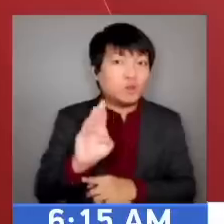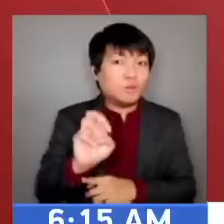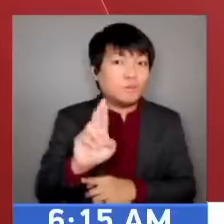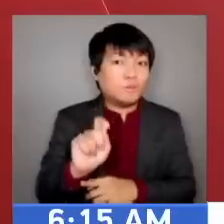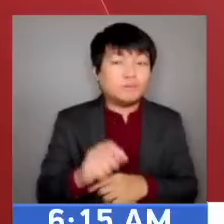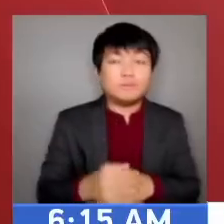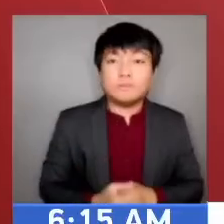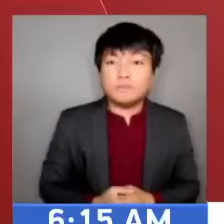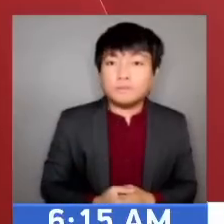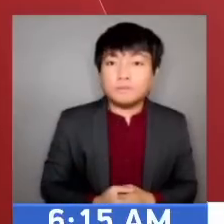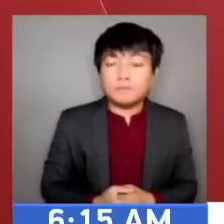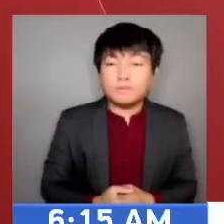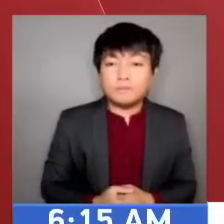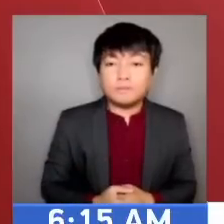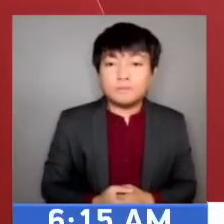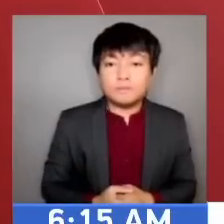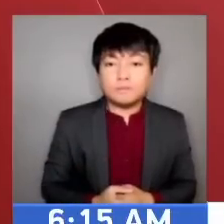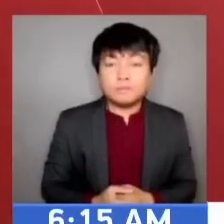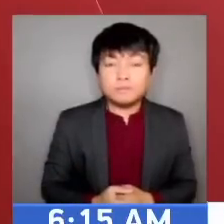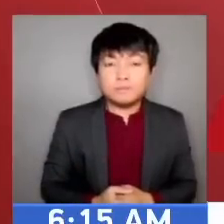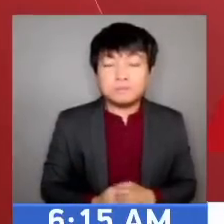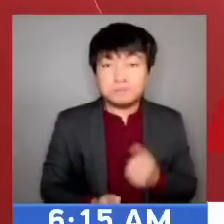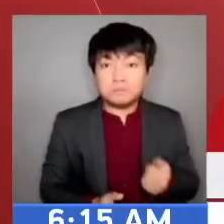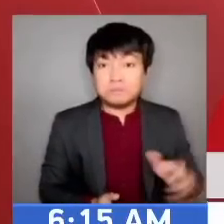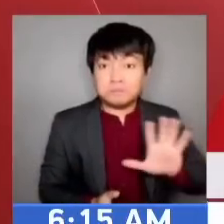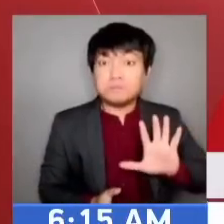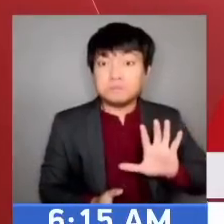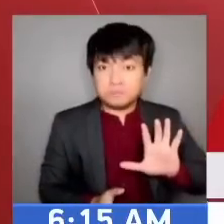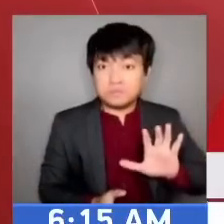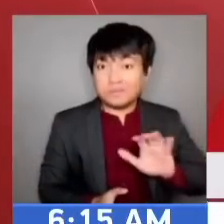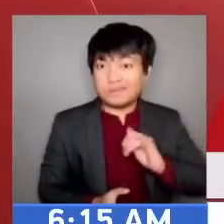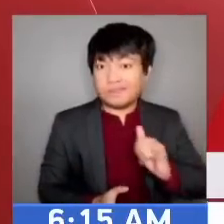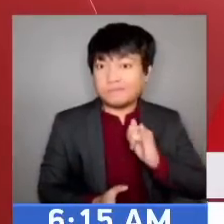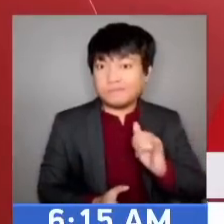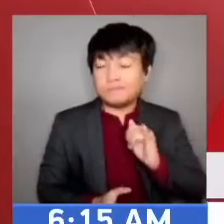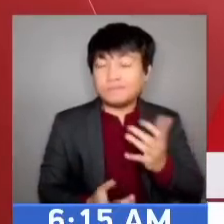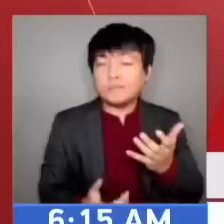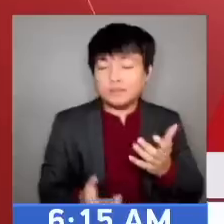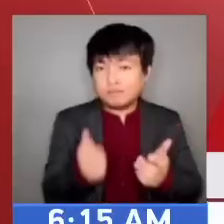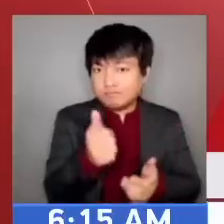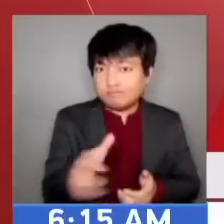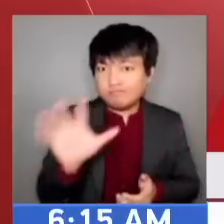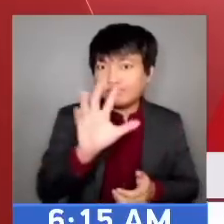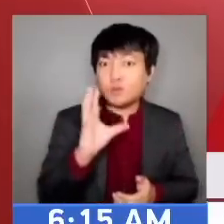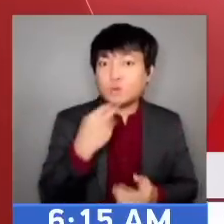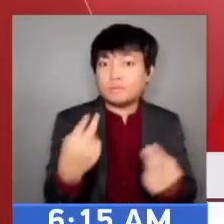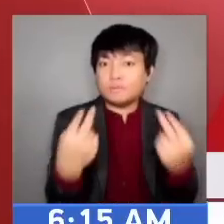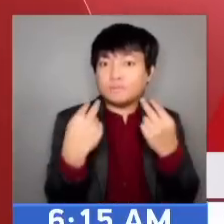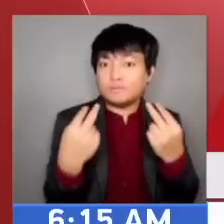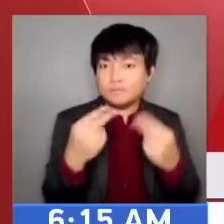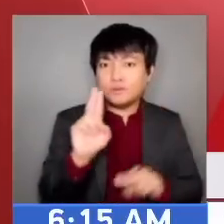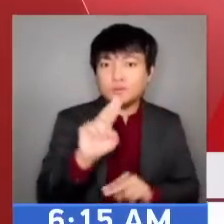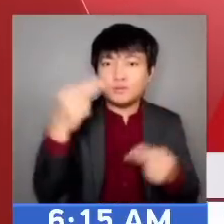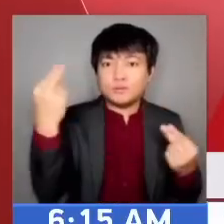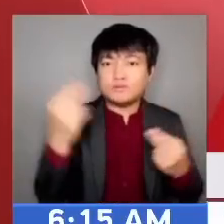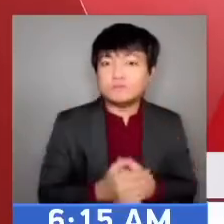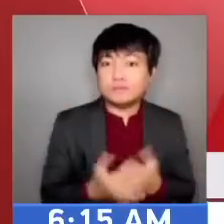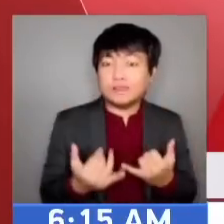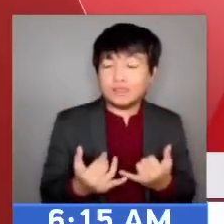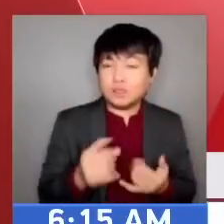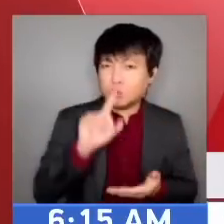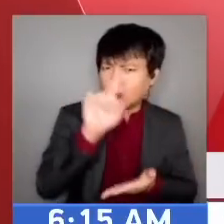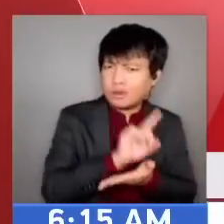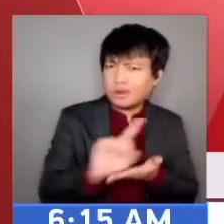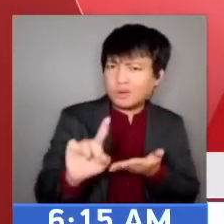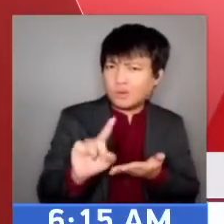Robert Magandang umaga po Igan Magandang umaga sa lahat po ng mga tagapanood natin ng unang hiri saligo pa lang ng ideklara ng pagasang